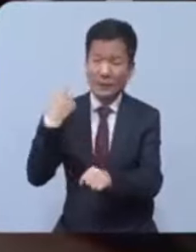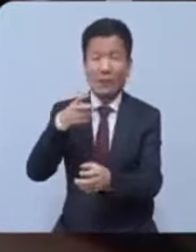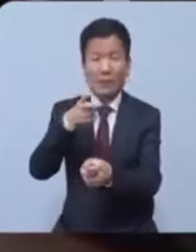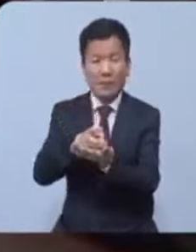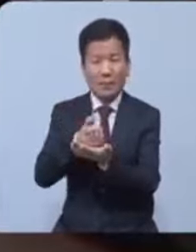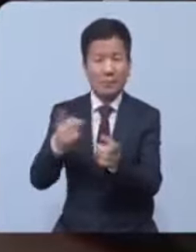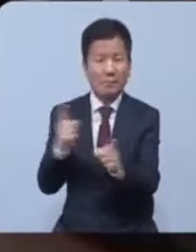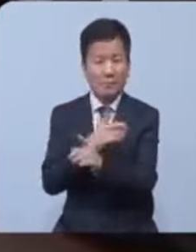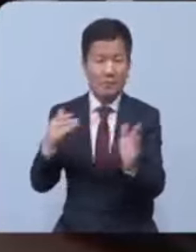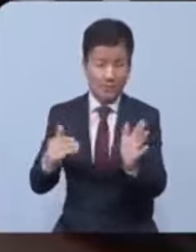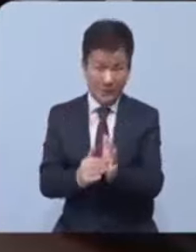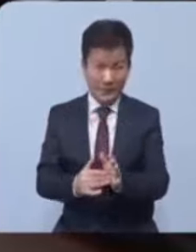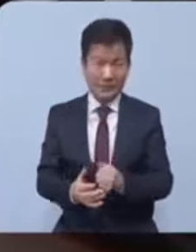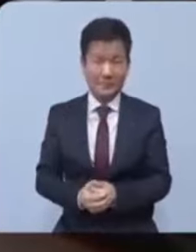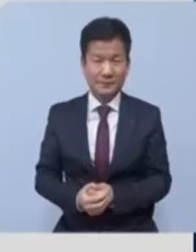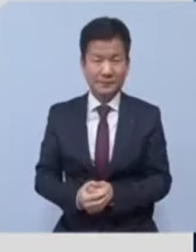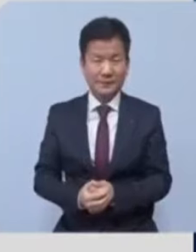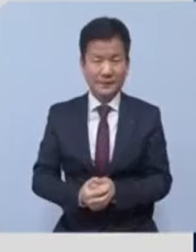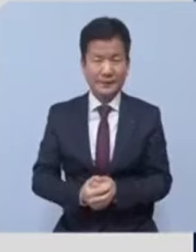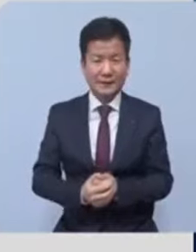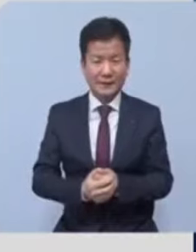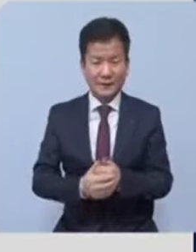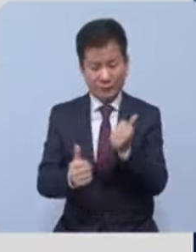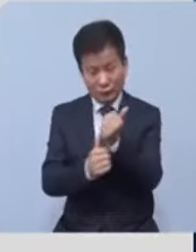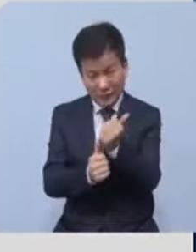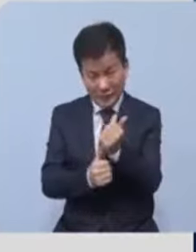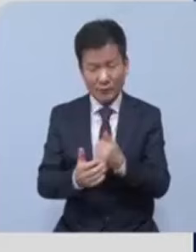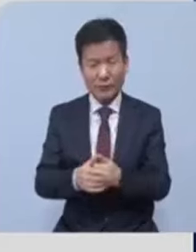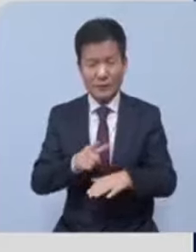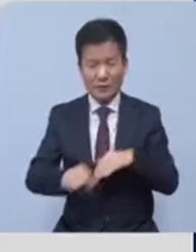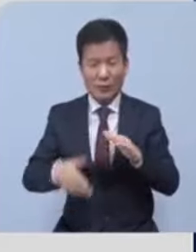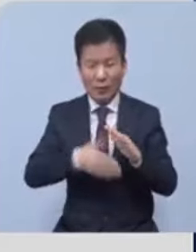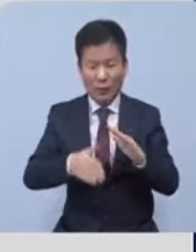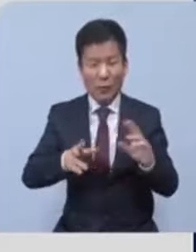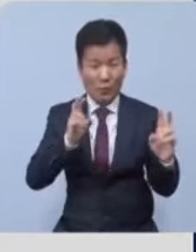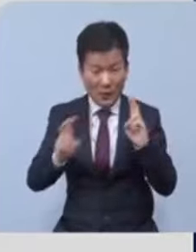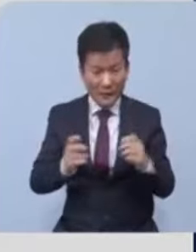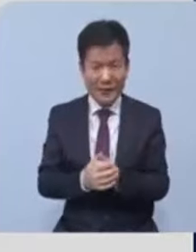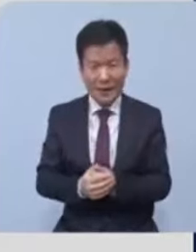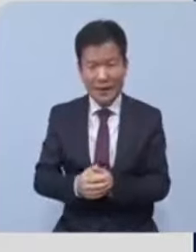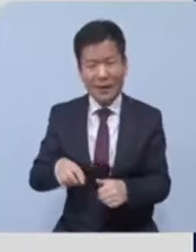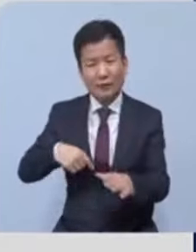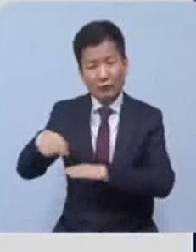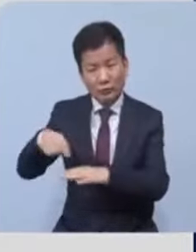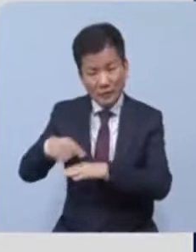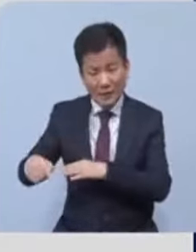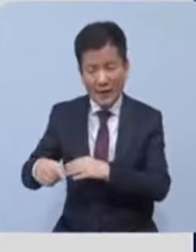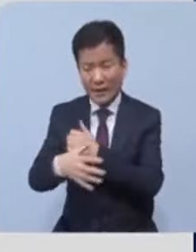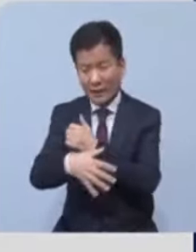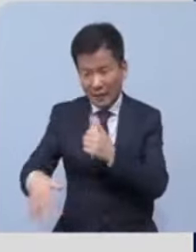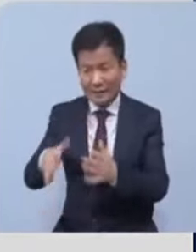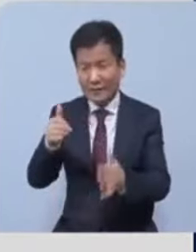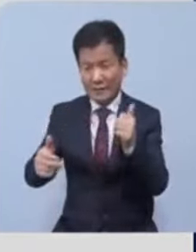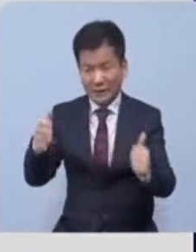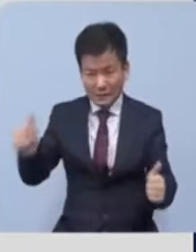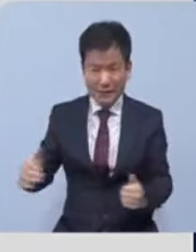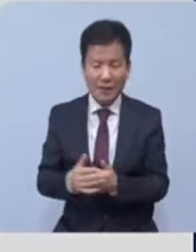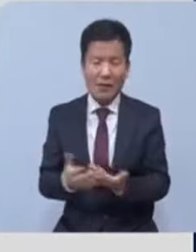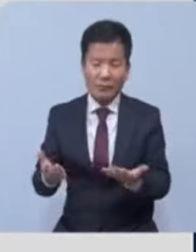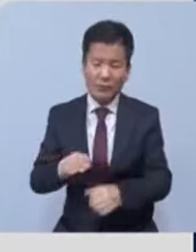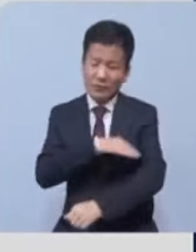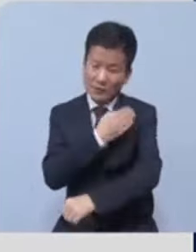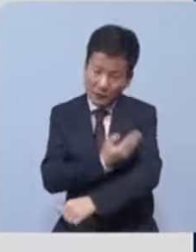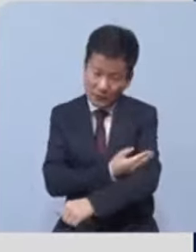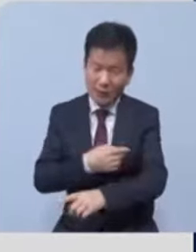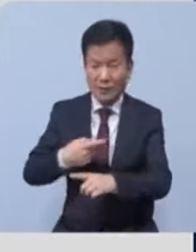법이 개정됐습니다. 정무직 부단체장과 지방공기업, 산하 출자 출연기관의 장은 직무